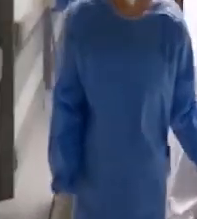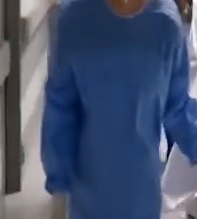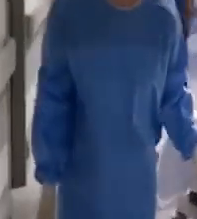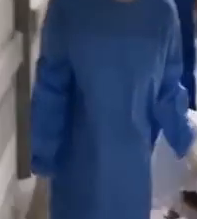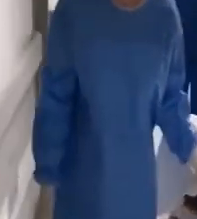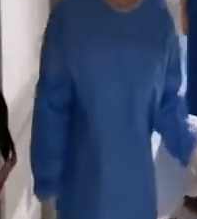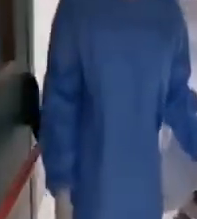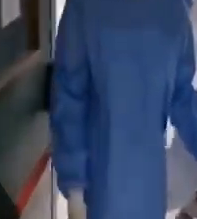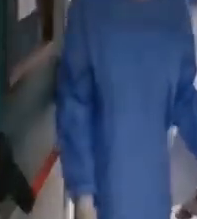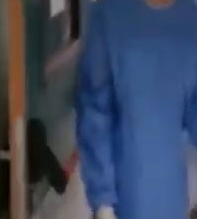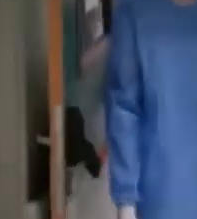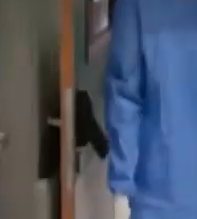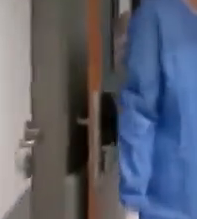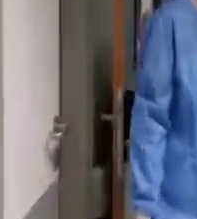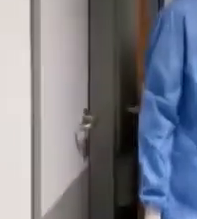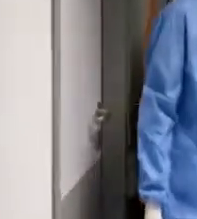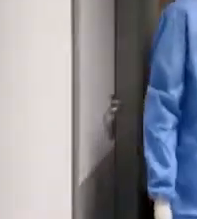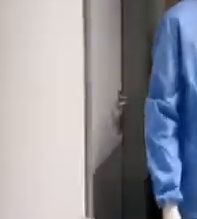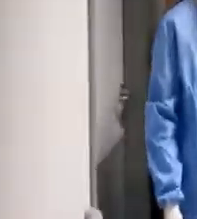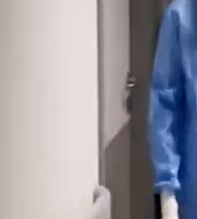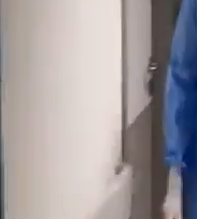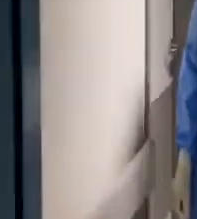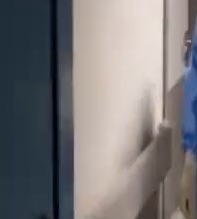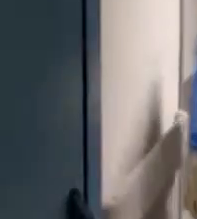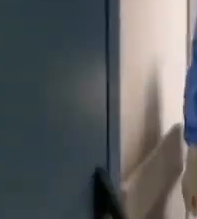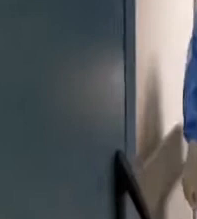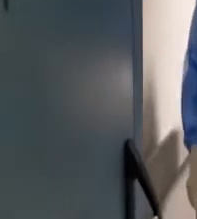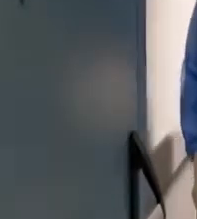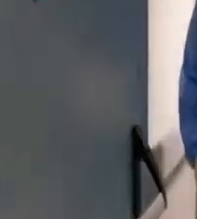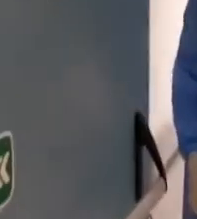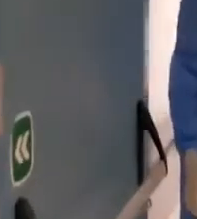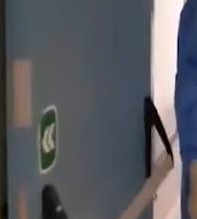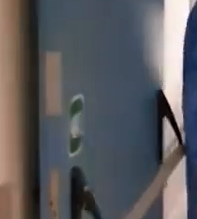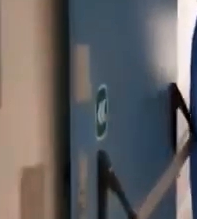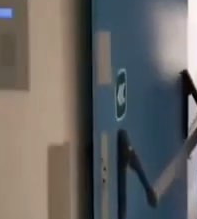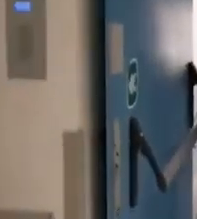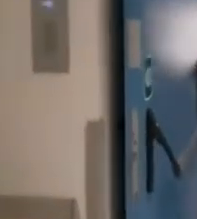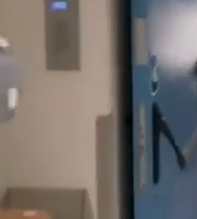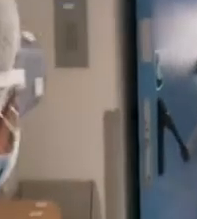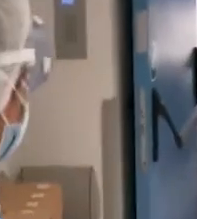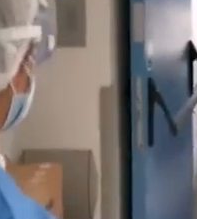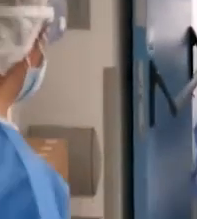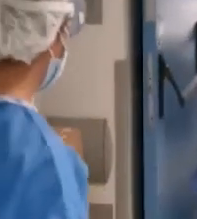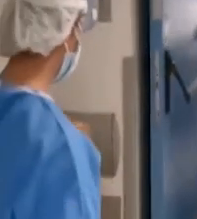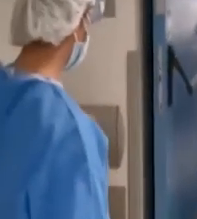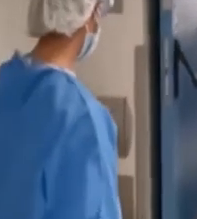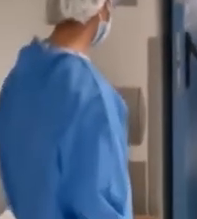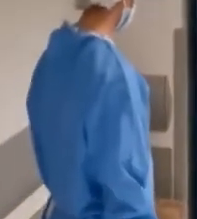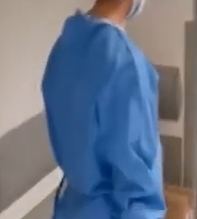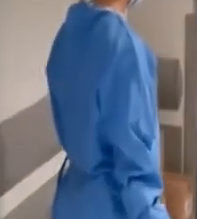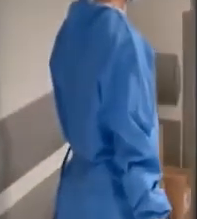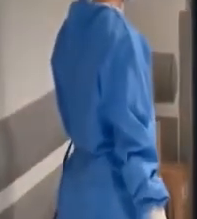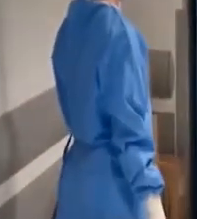στους 4.730. Μόλις ένα είναι τα καταγεγραμμένα κρούσματα το τελευταίο 24ωρο σε ολόκληρη την Ήπειρο και αυτό